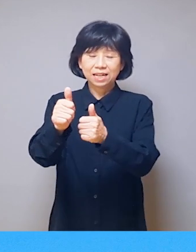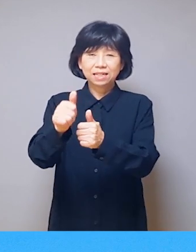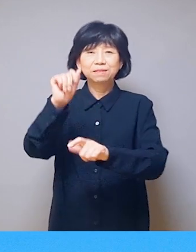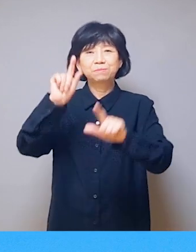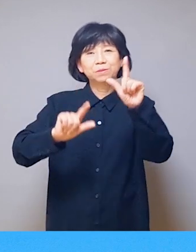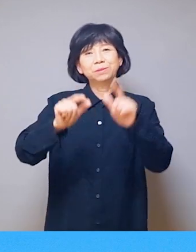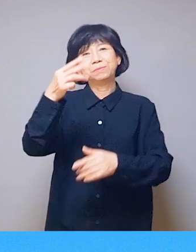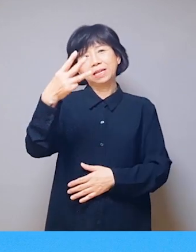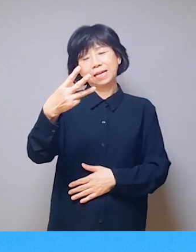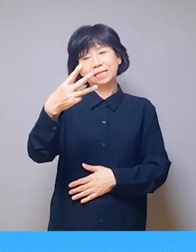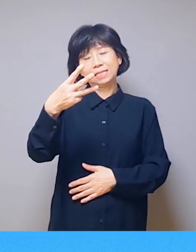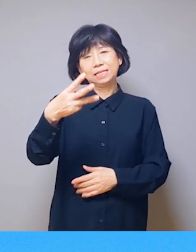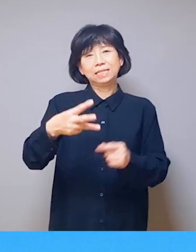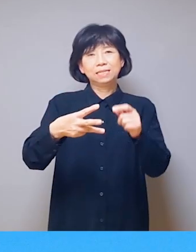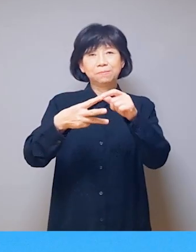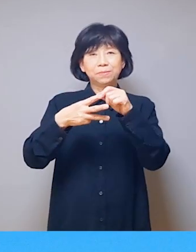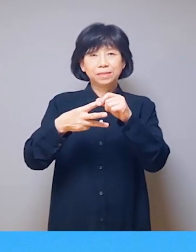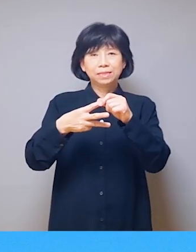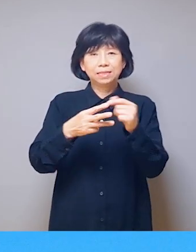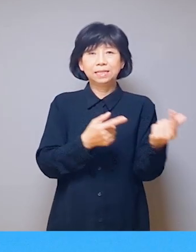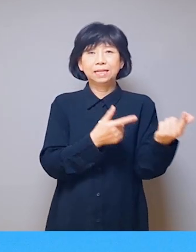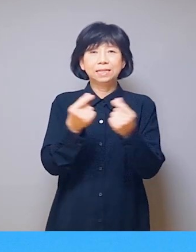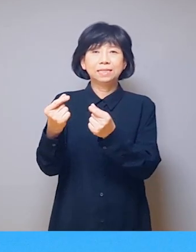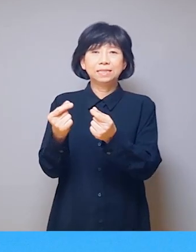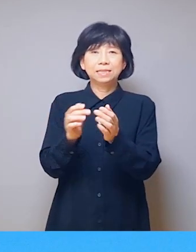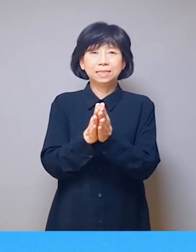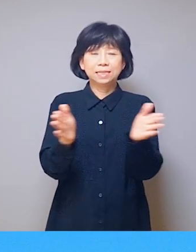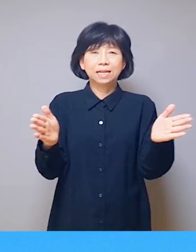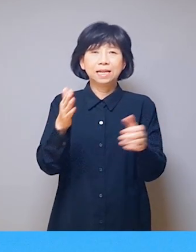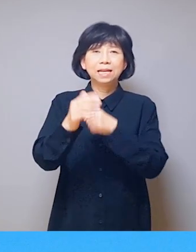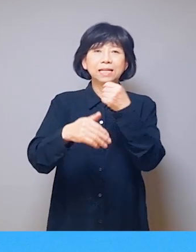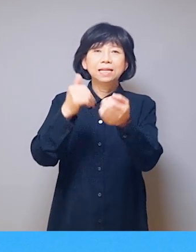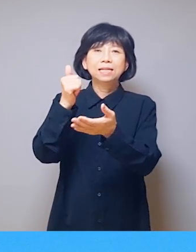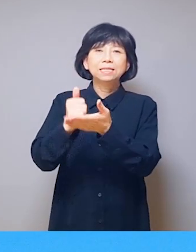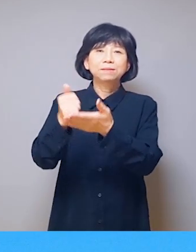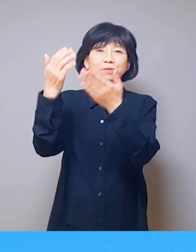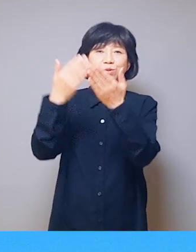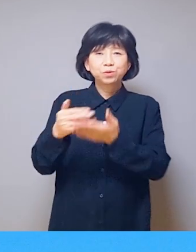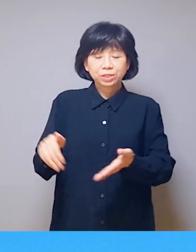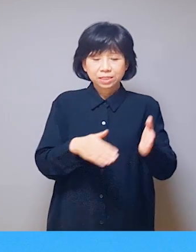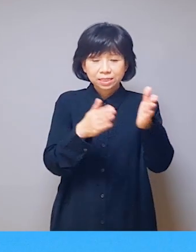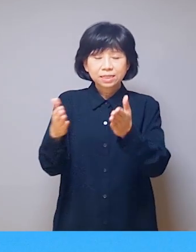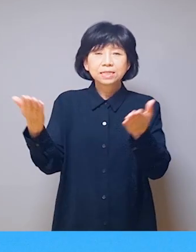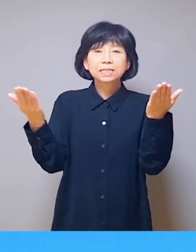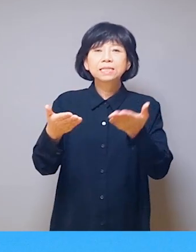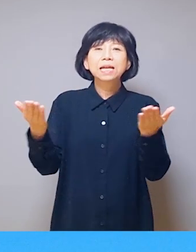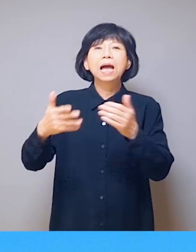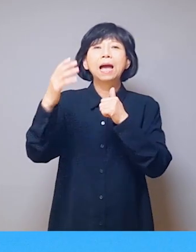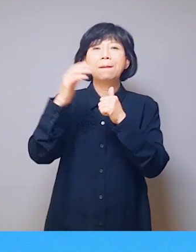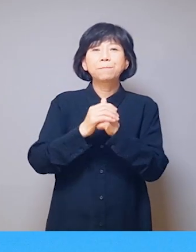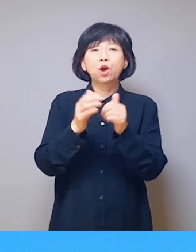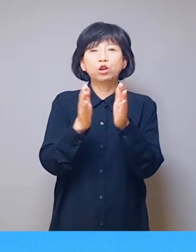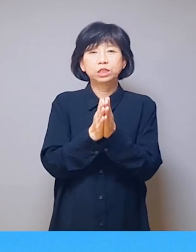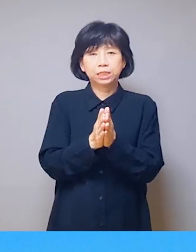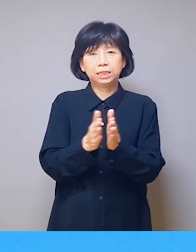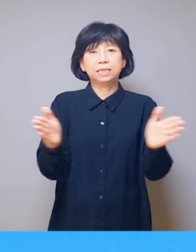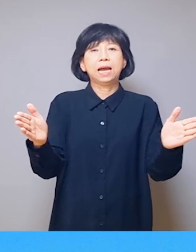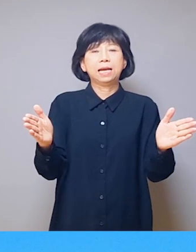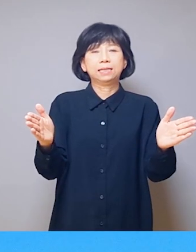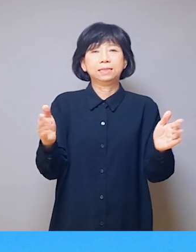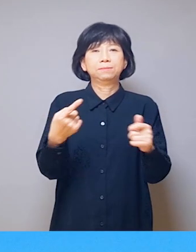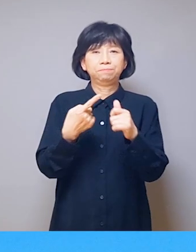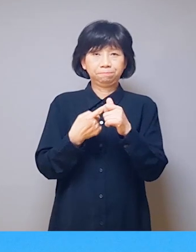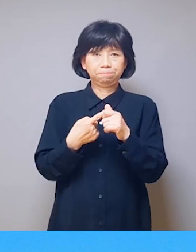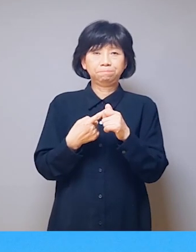볼 거예요. 첫 번째는요, 한번 같이 읽어볼까요? 하나님이 주신 길은 뭐로요? 사명으로 시작되는 줄